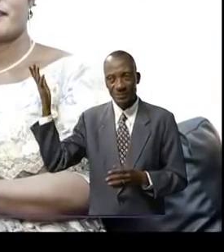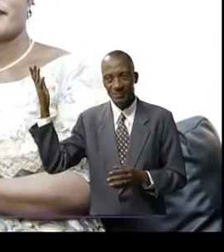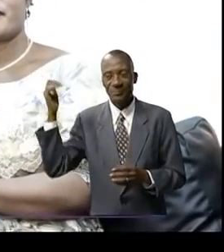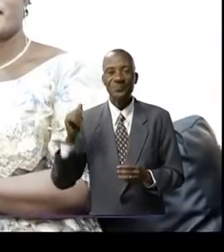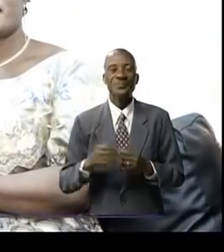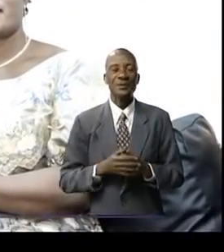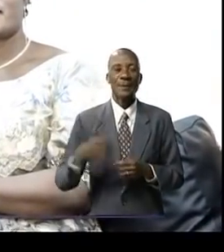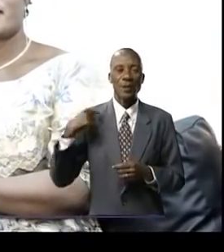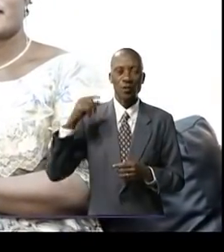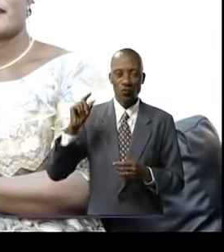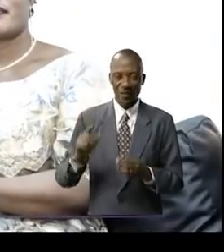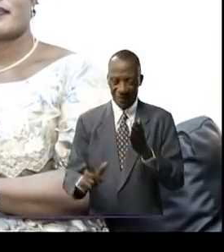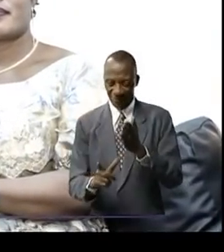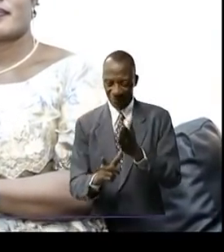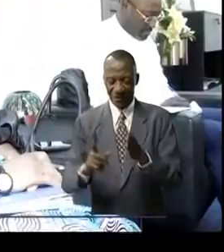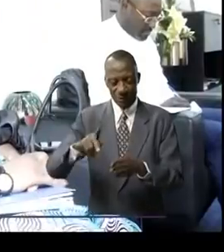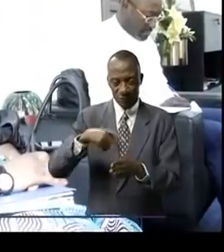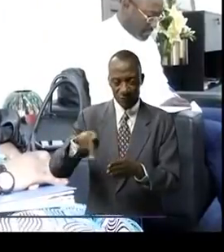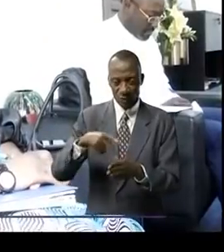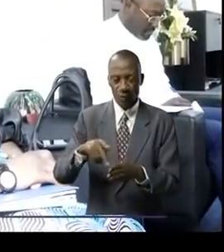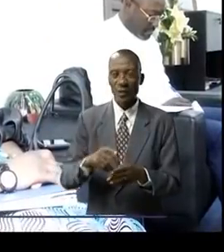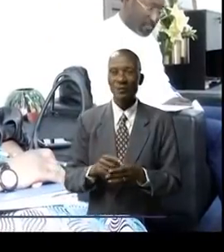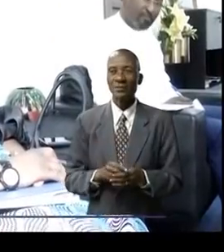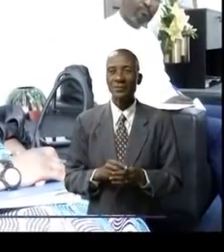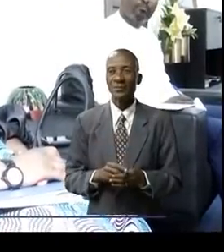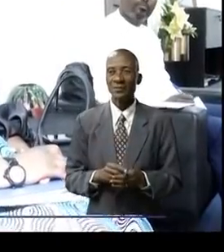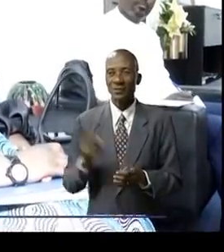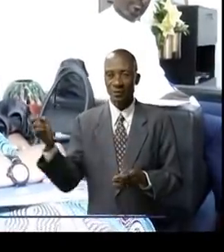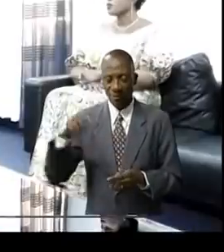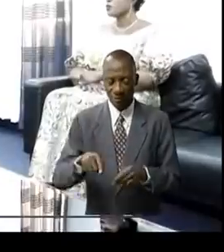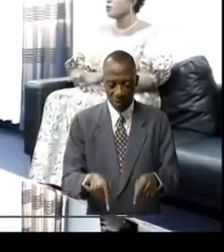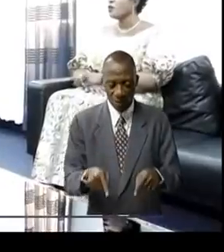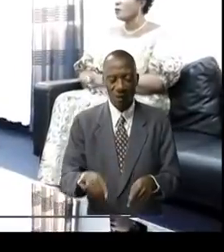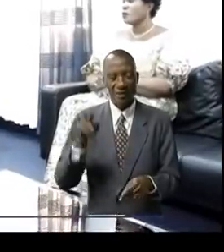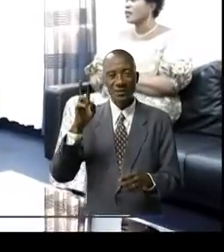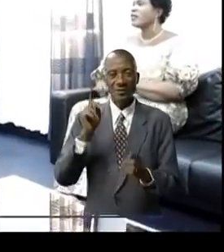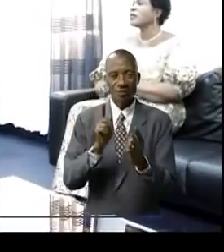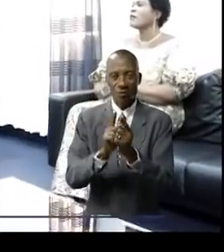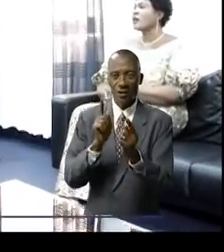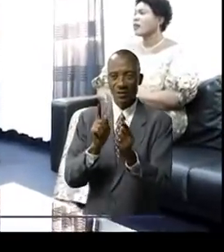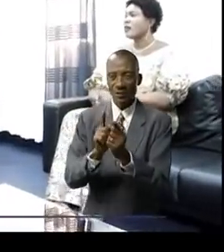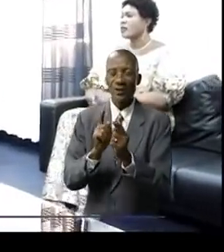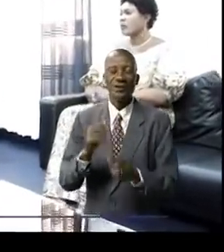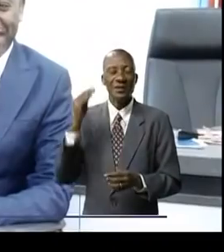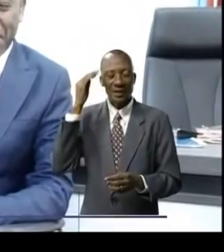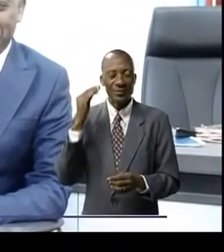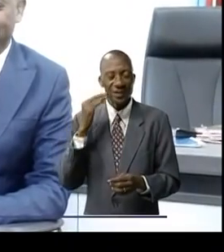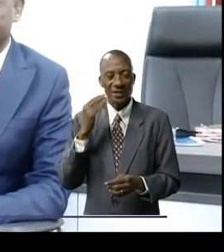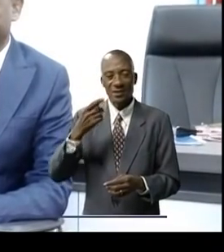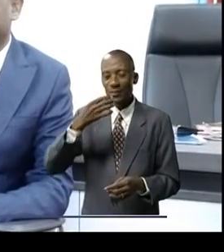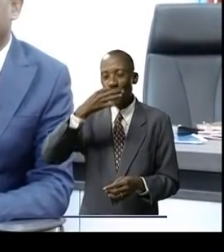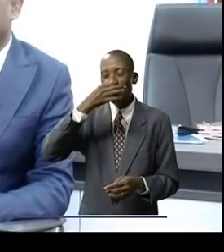gouverneur par intérim du Lualaba, est à Kinshasa et il a rencontré l'organisateur le ministre du Tourisme, Moderon